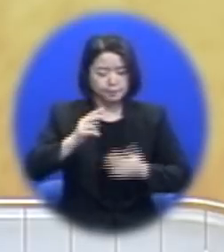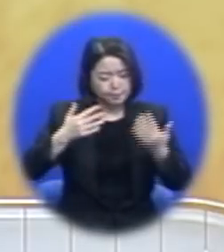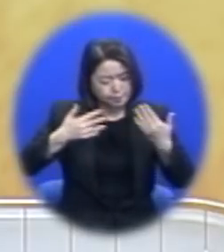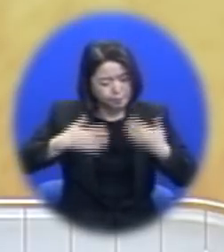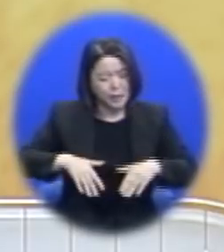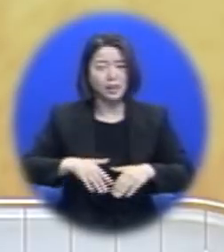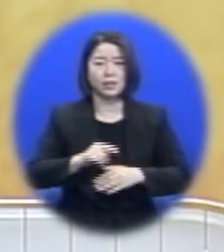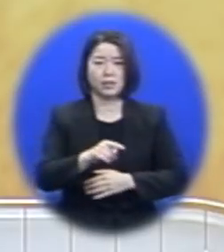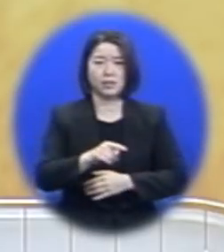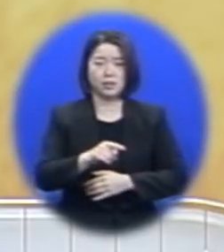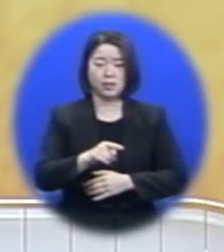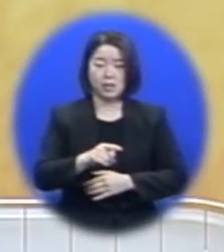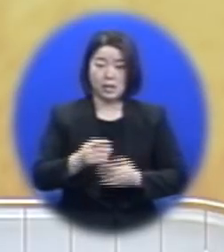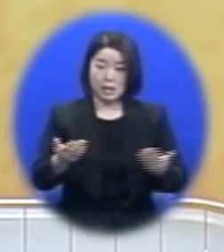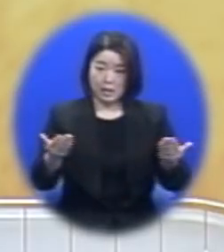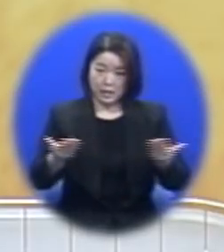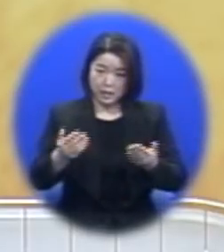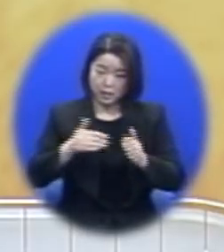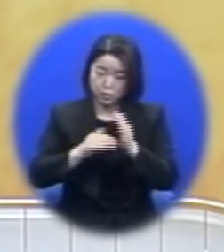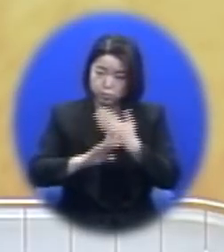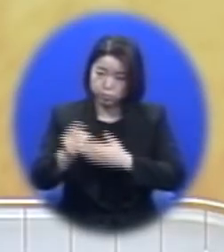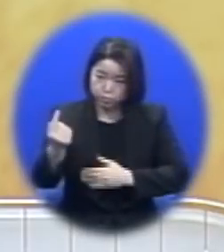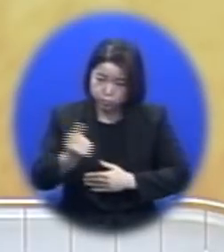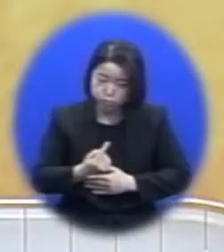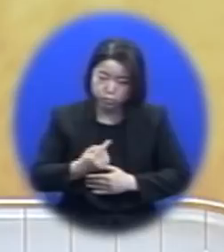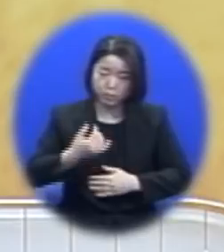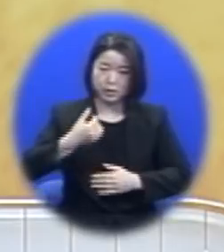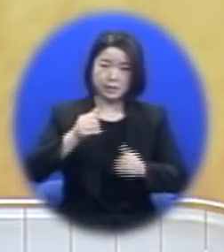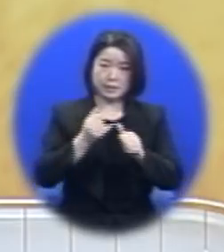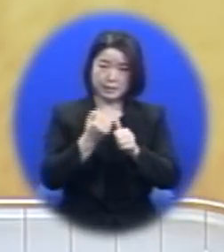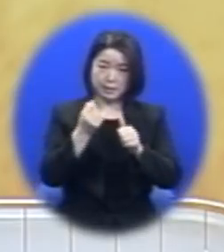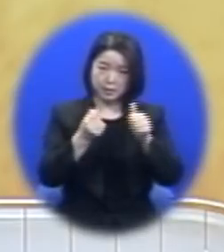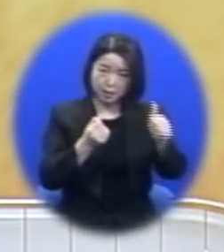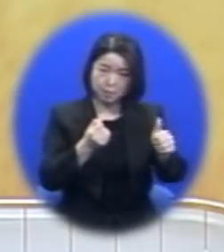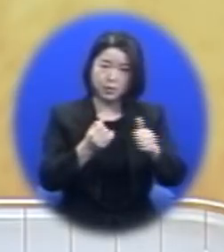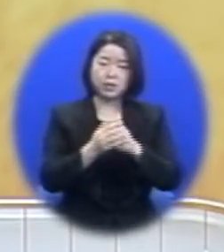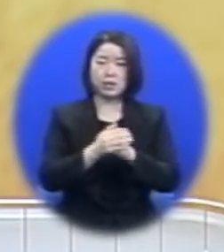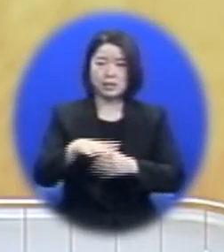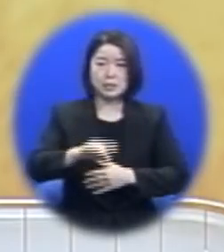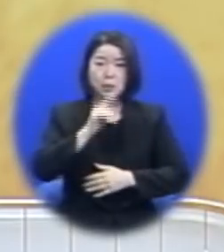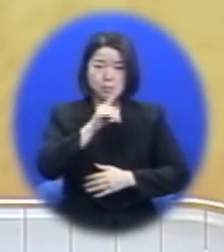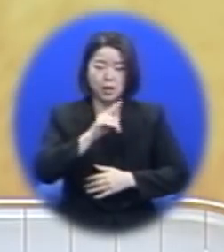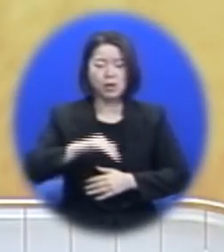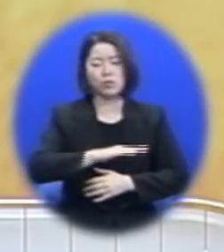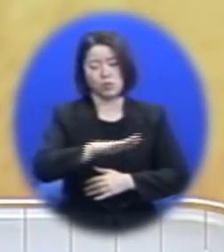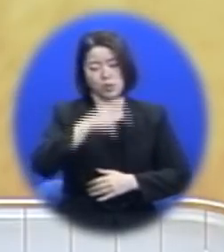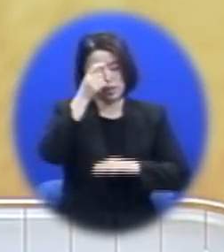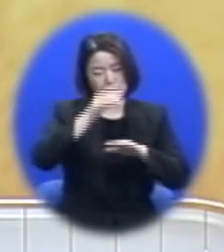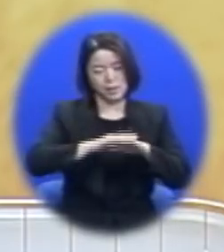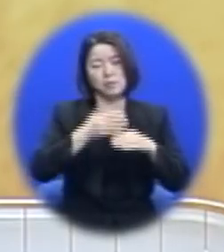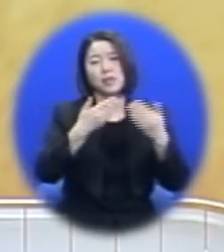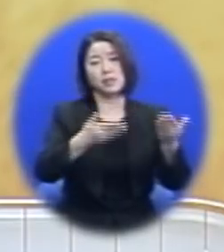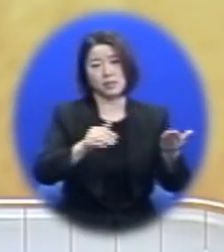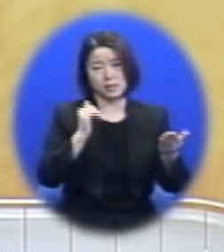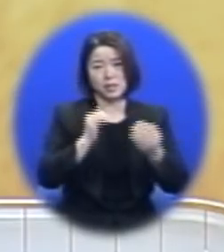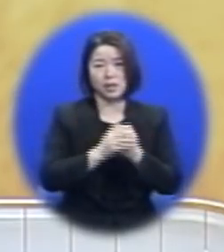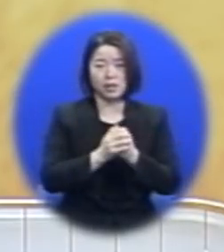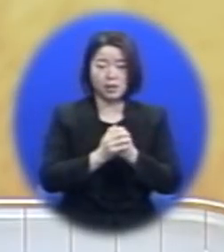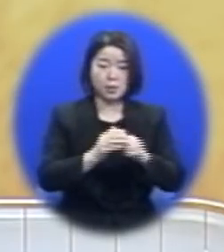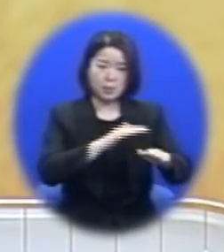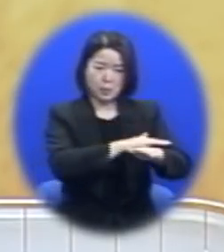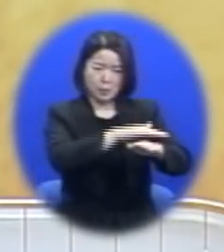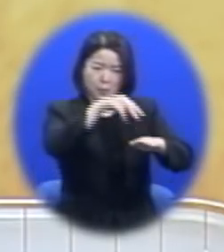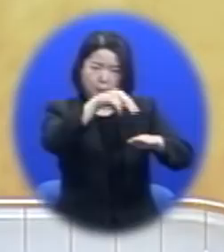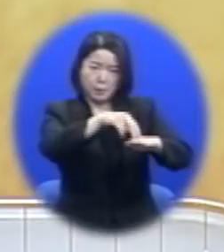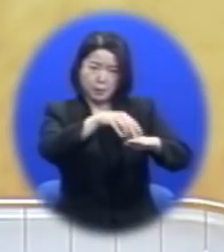이날 퇴근해서 집에 온 신랑에게 한 첫 말은 우리 예배드리자였습니다. 벼랑 끝으로 몰린